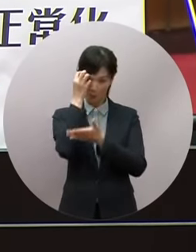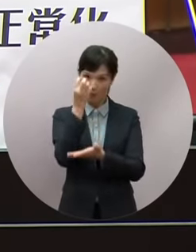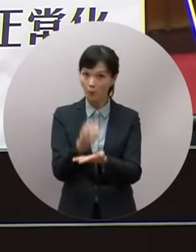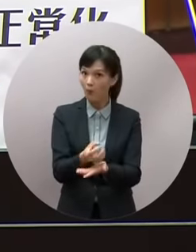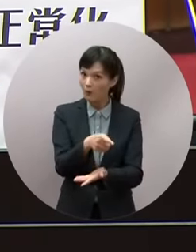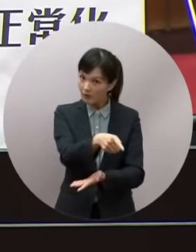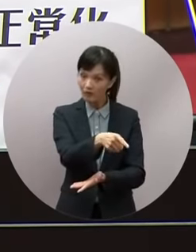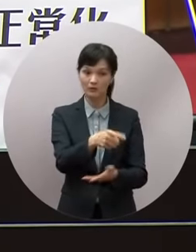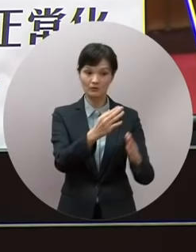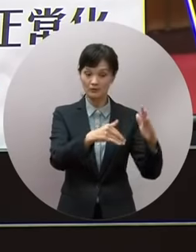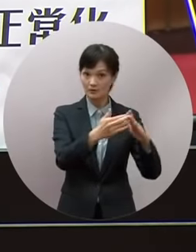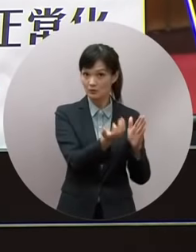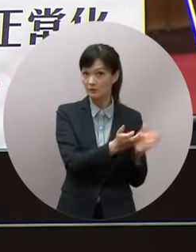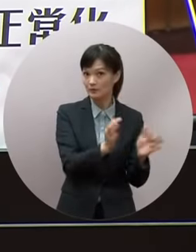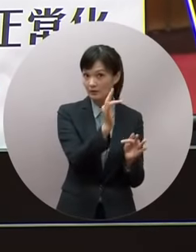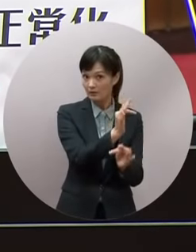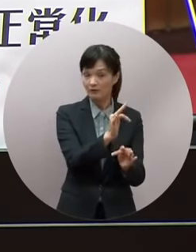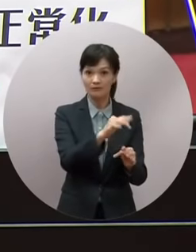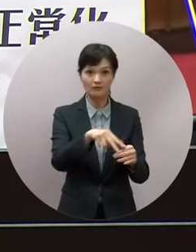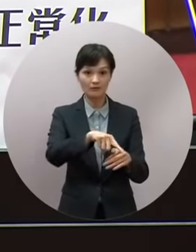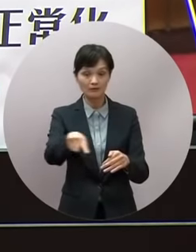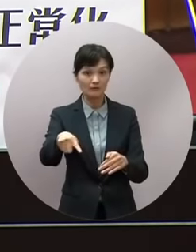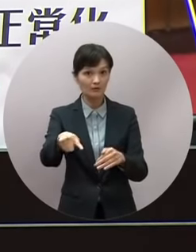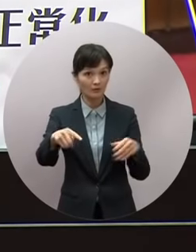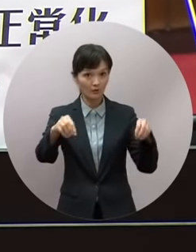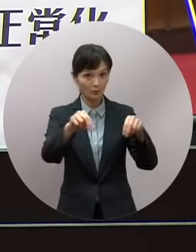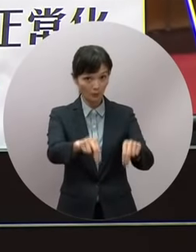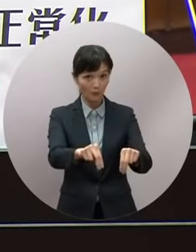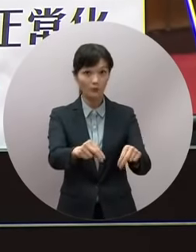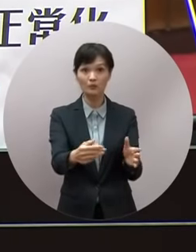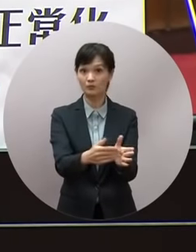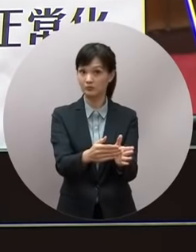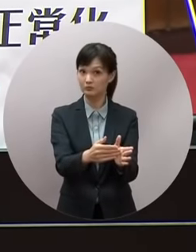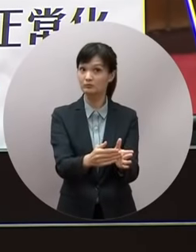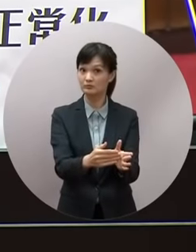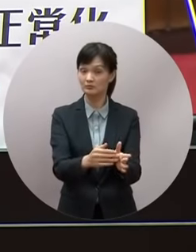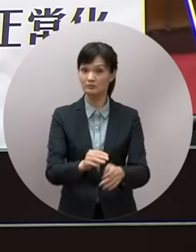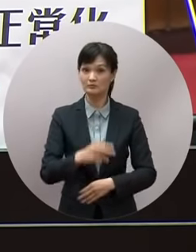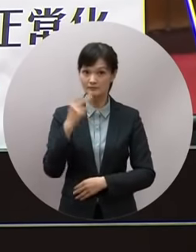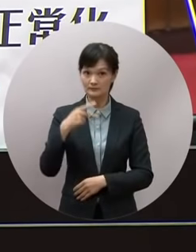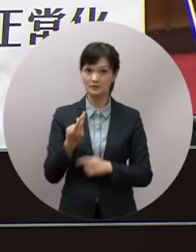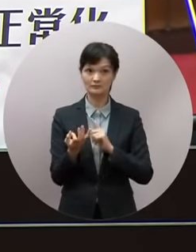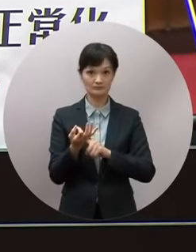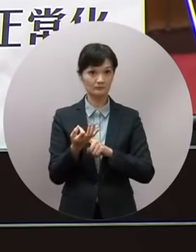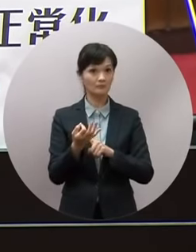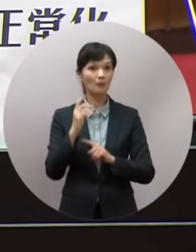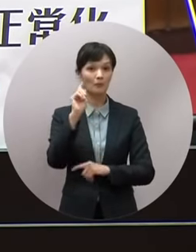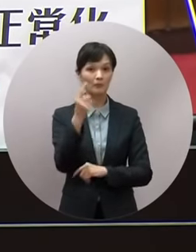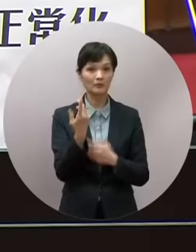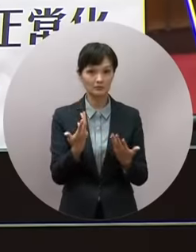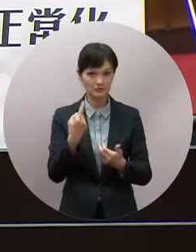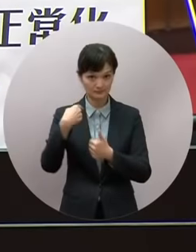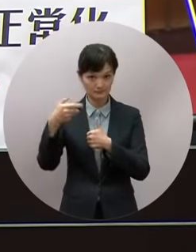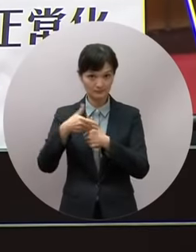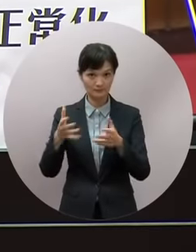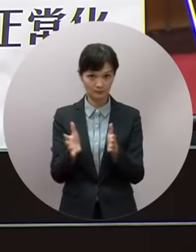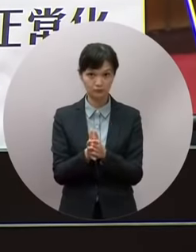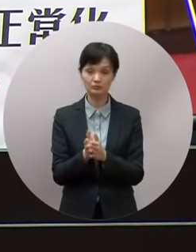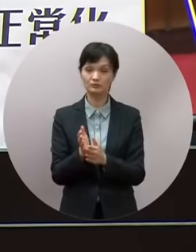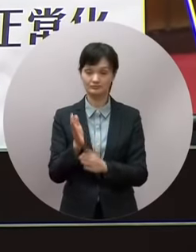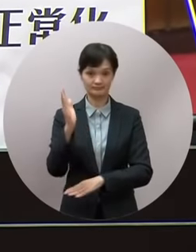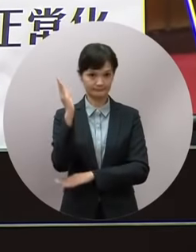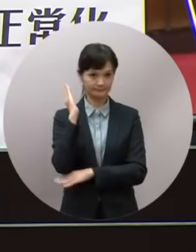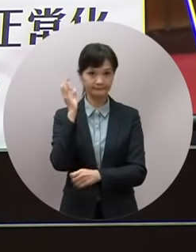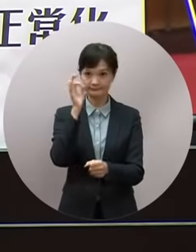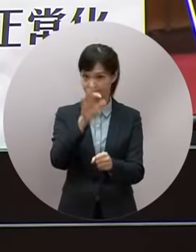跟防疫旅馆的合作案都签署好了。而经费的部分，教育部全力来支持，也就是未来我们纾困 1.0